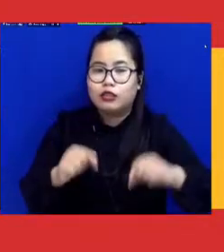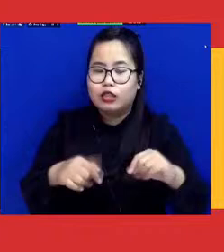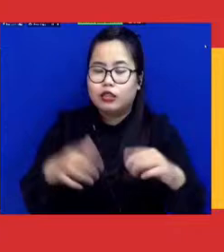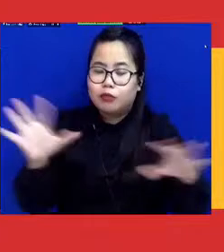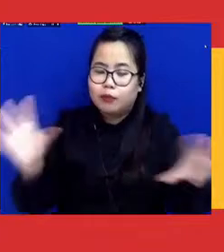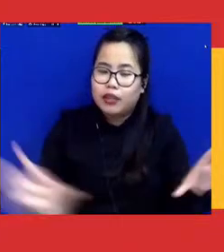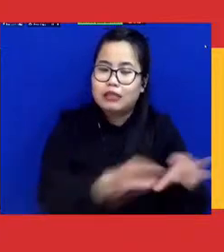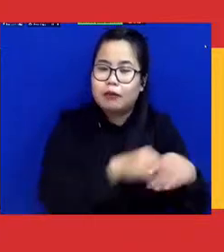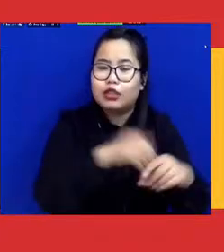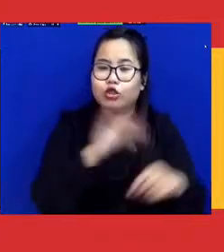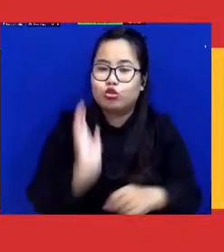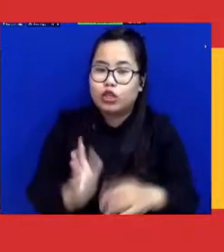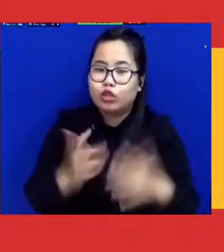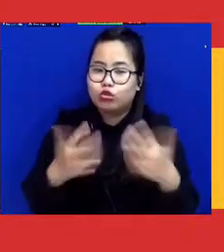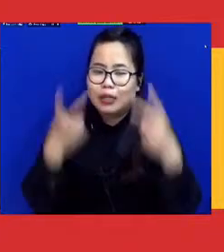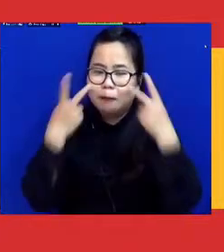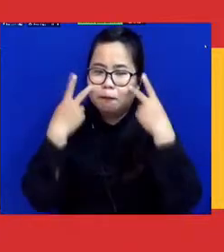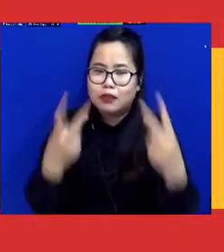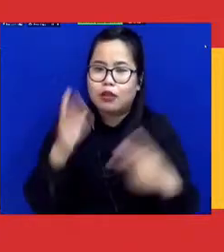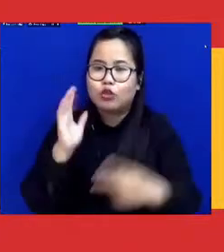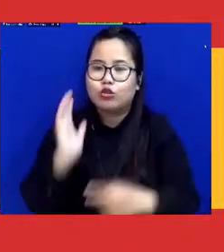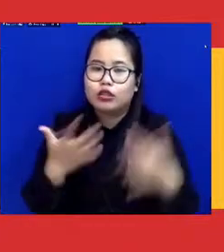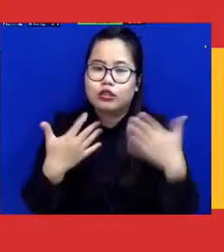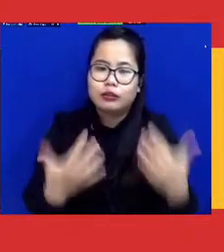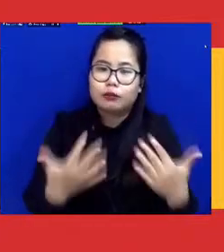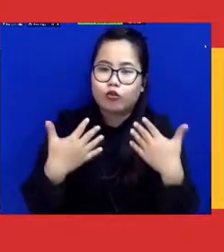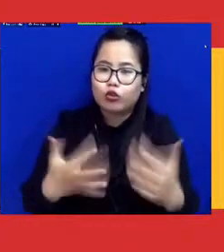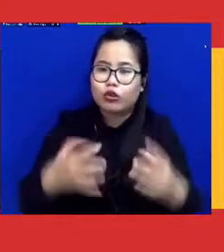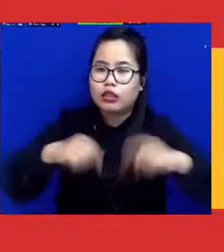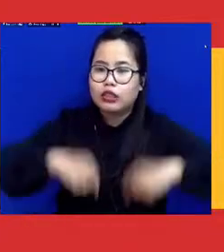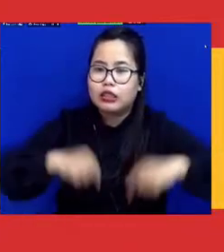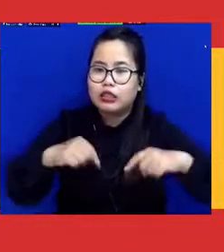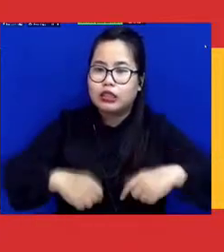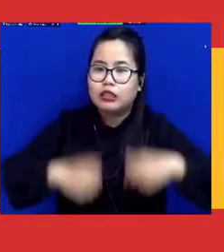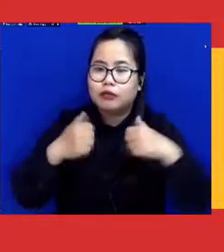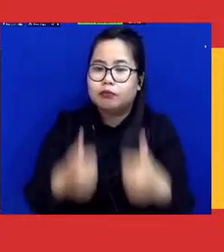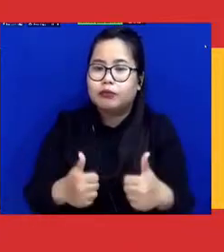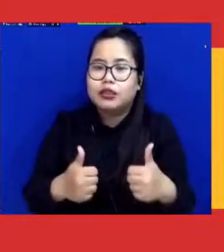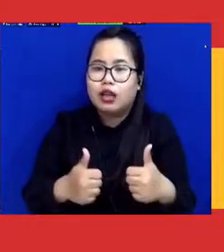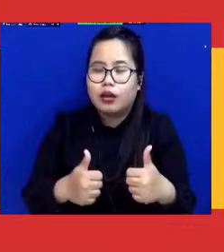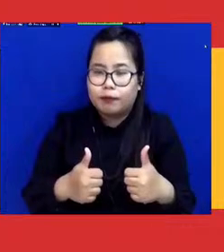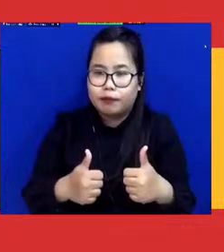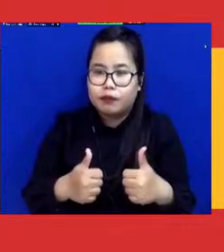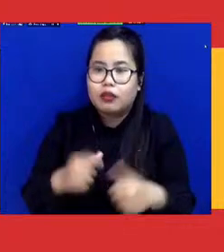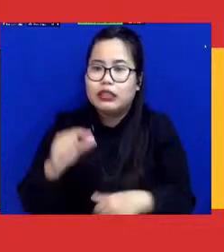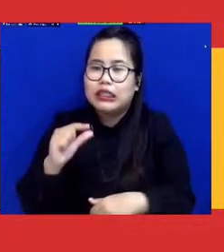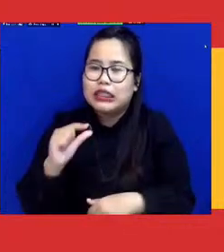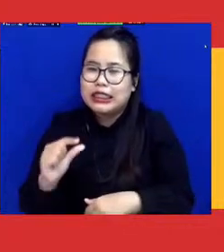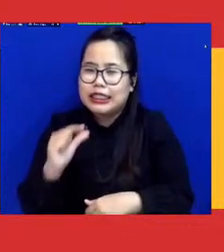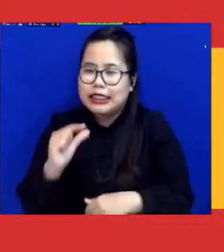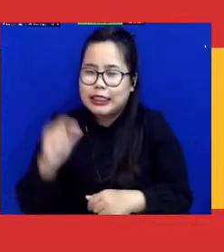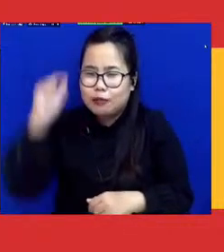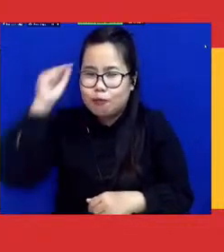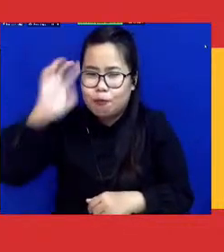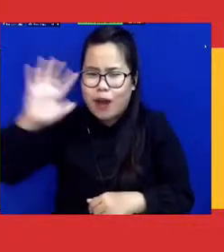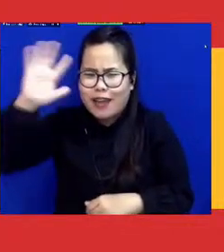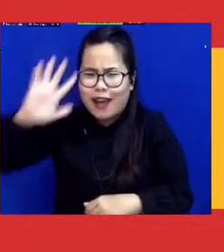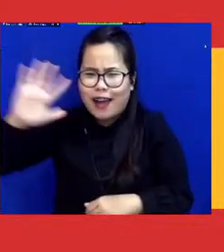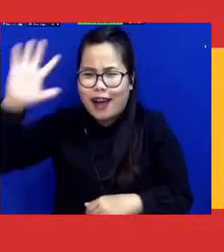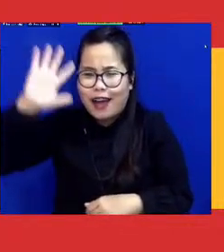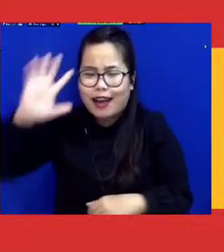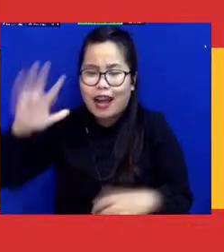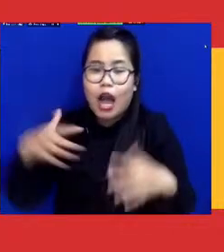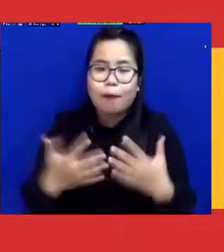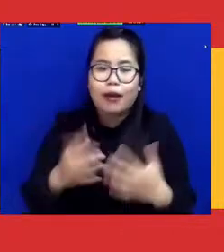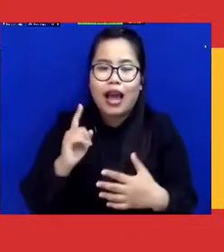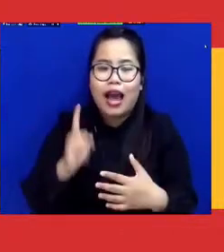berpartisipasi dan sudah menyimak. Mudah-mudahan ini bisa menjadi sedikit bayangan apa yang ada di